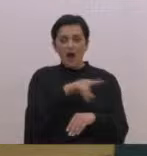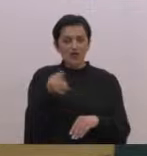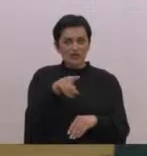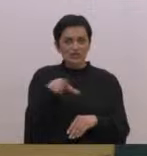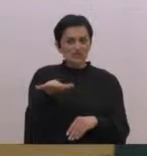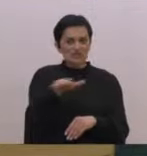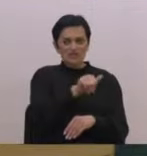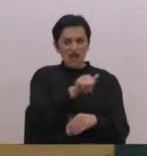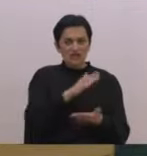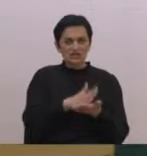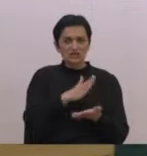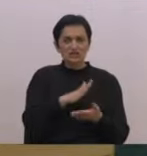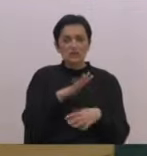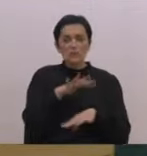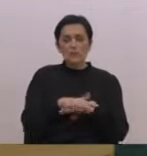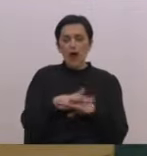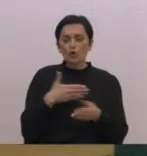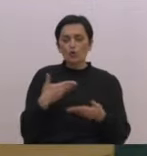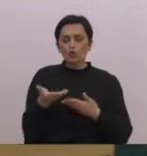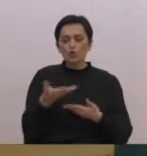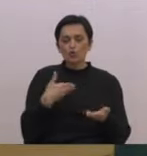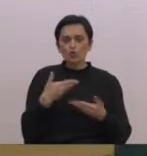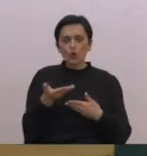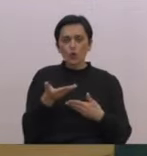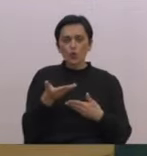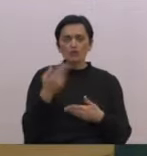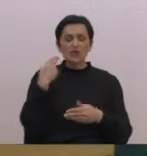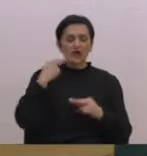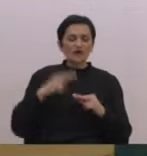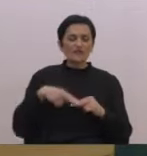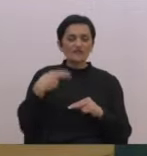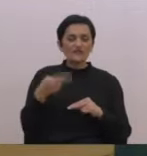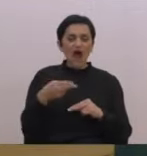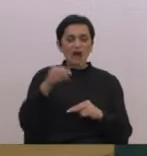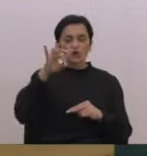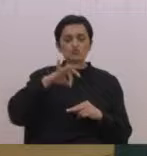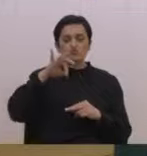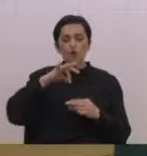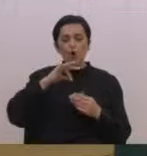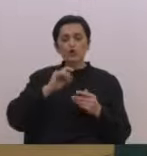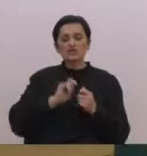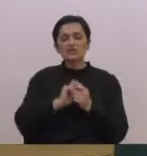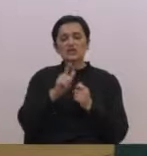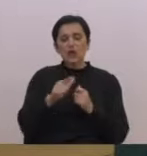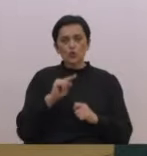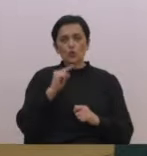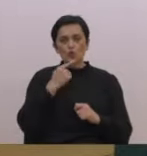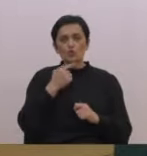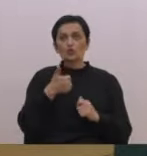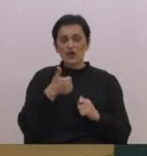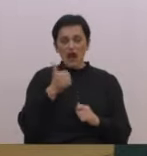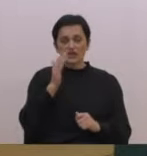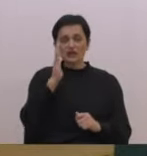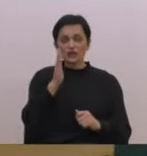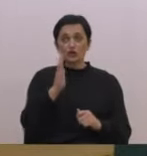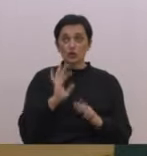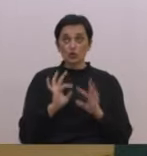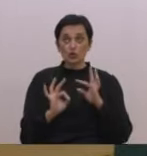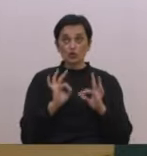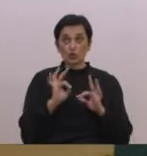სესხი, ბანკთან არ ქონდეს ურთიერთობა, არ ქონდეს ვალი, მე ამ პროცესის გადახდა არ უჭირდეს. Კარგი იქნებოდა